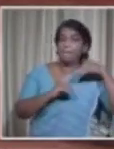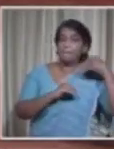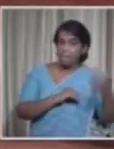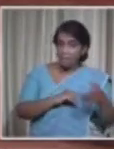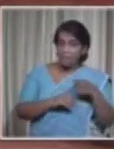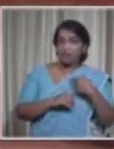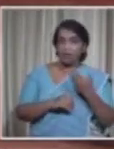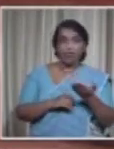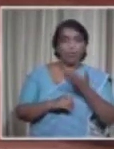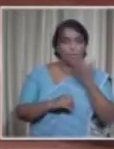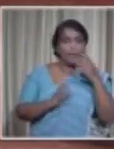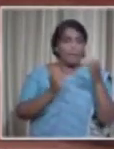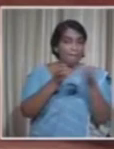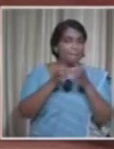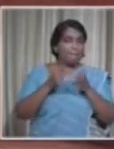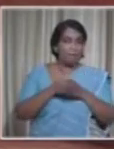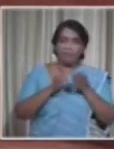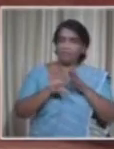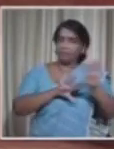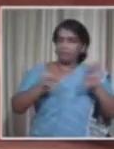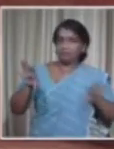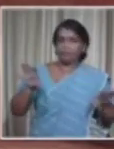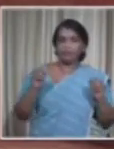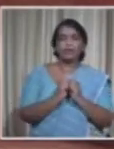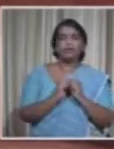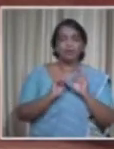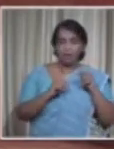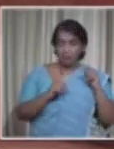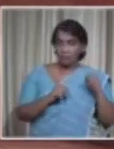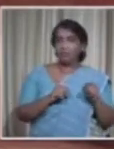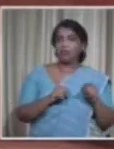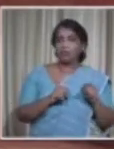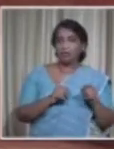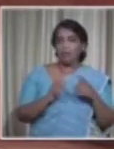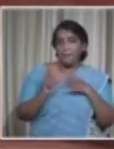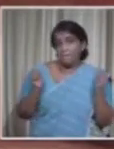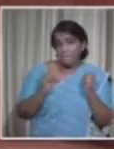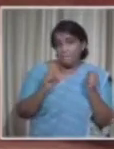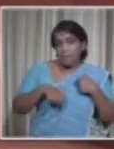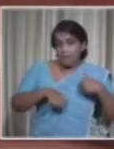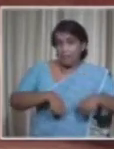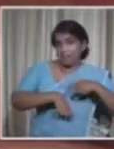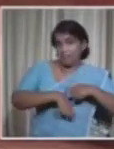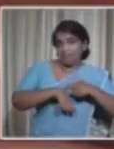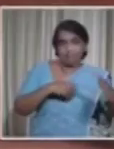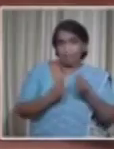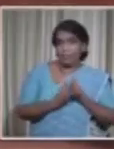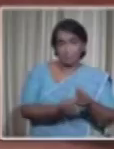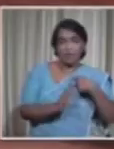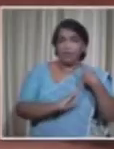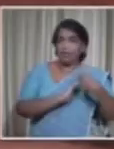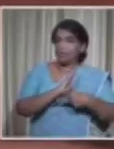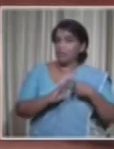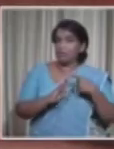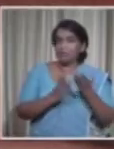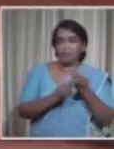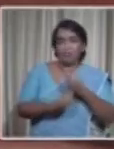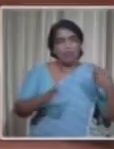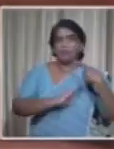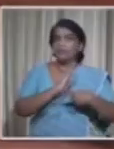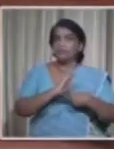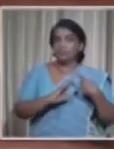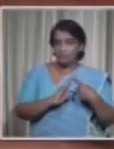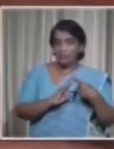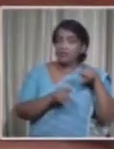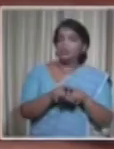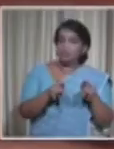අපිට පුළුවන් පක්ෂ විදිහට බෙදිලා වැඩ කරන්න. මේක ඉතාම භයානක අවස්ථාවක්. මේ යන වේගය රට විනාශ වෙමින් පවතින්නේ.